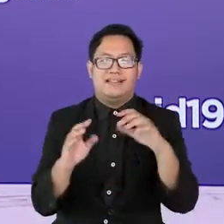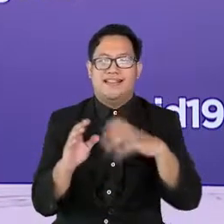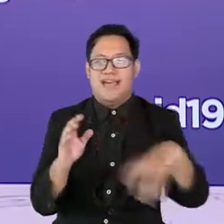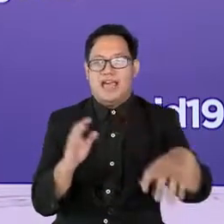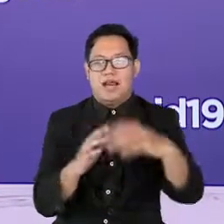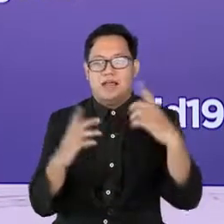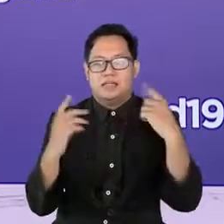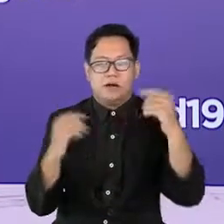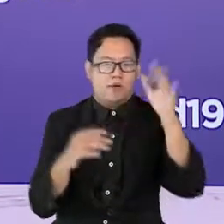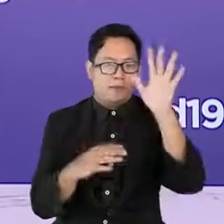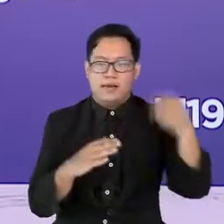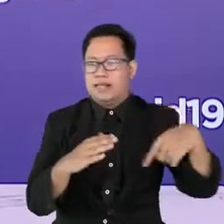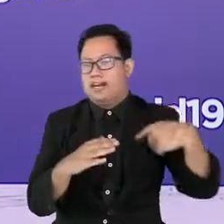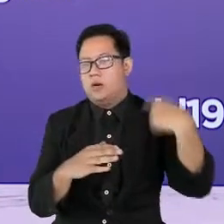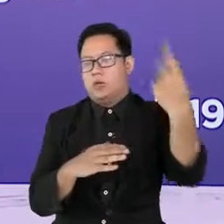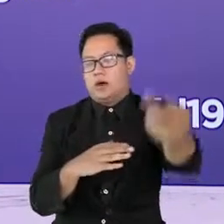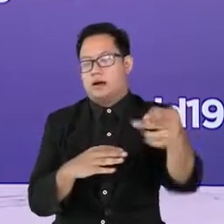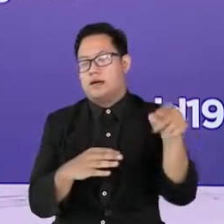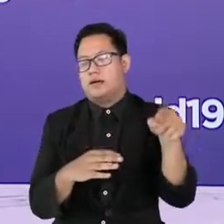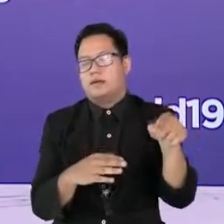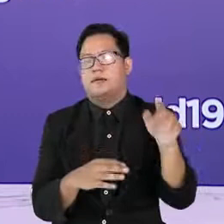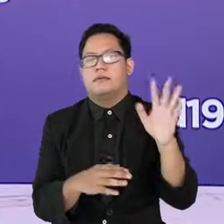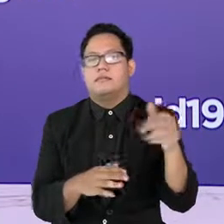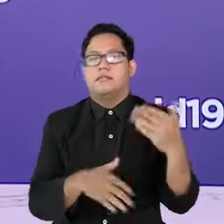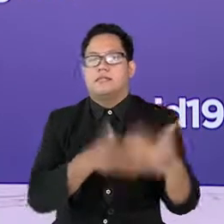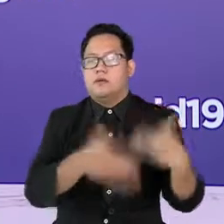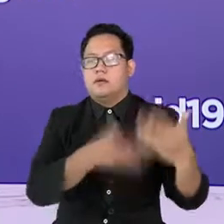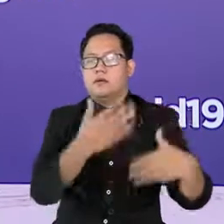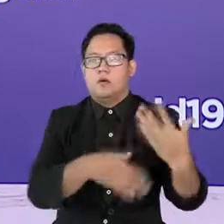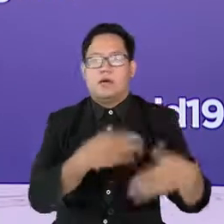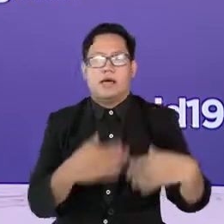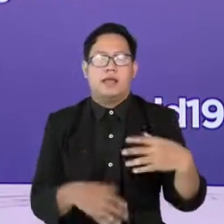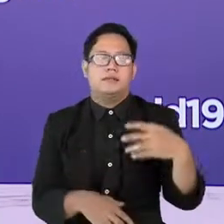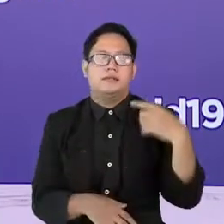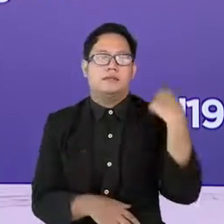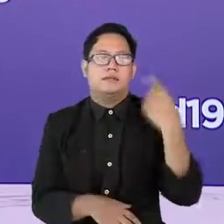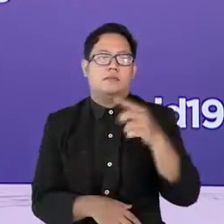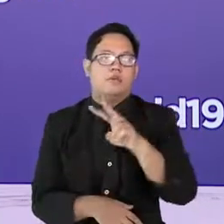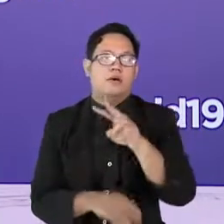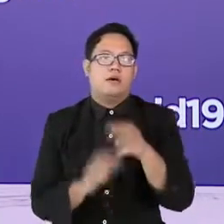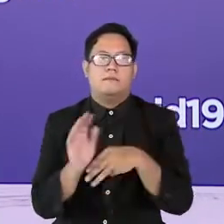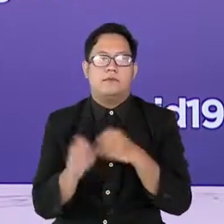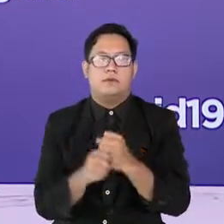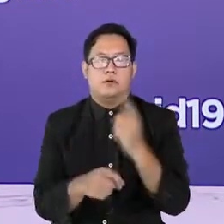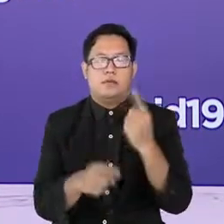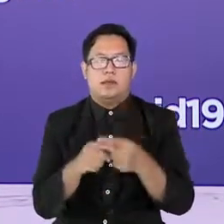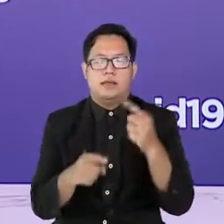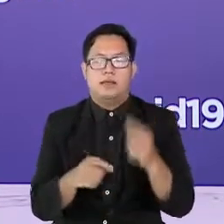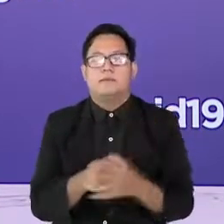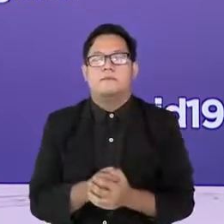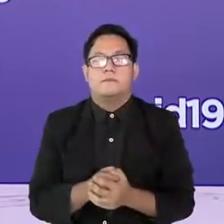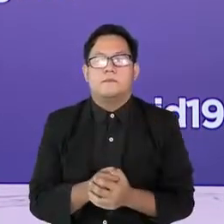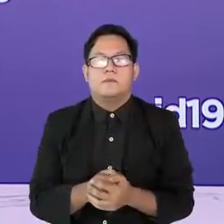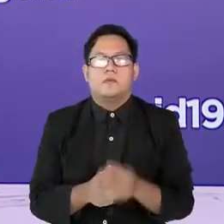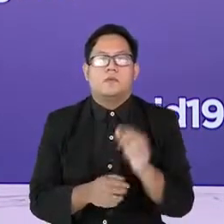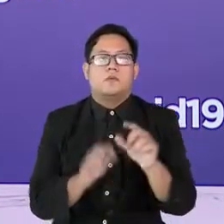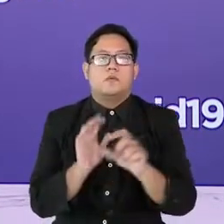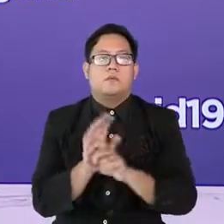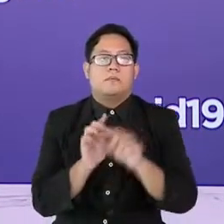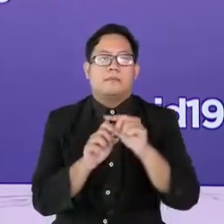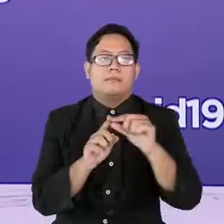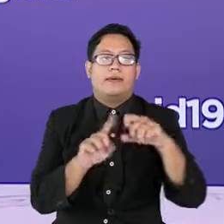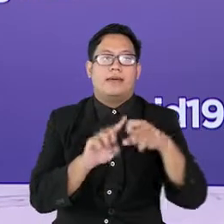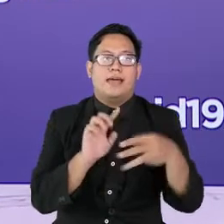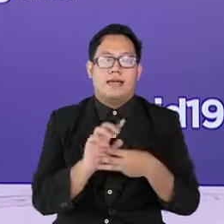masih akan tetap dilakukan setiap dua minggu sekali sehingga untuk ppkm yang diberlakukan pada tanggal